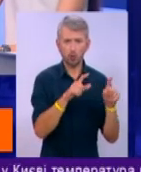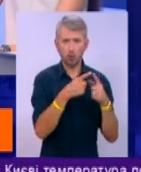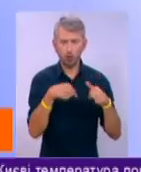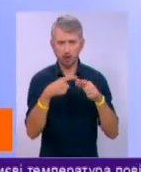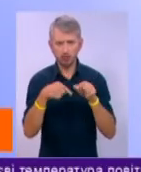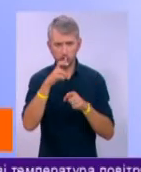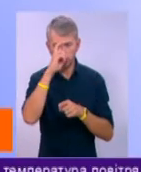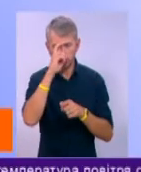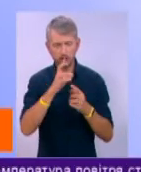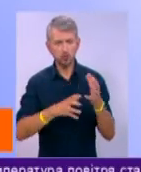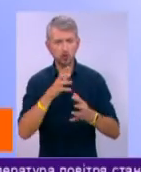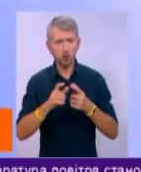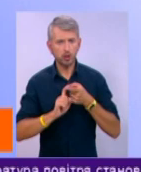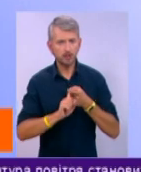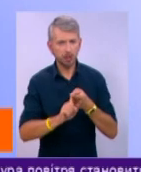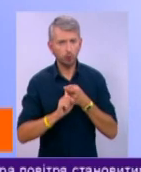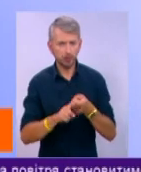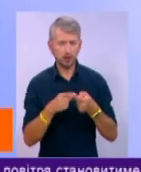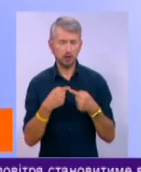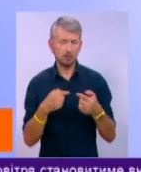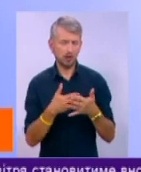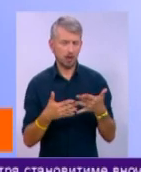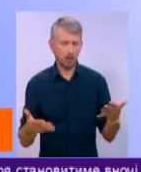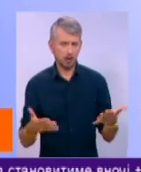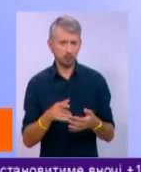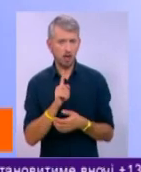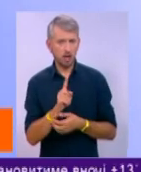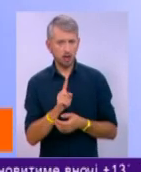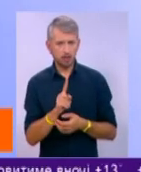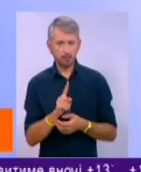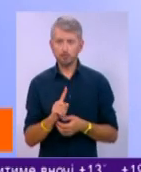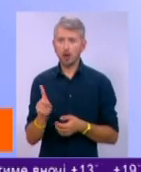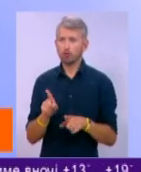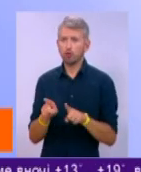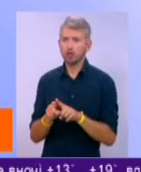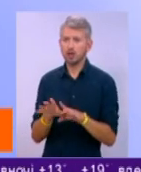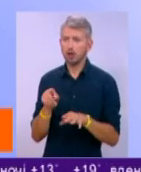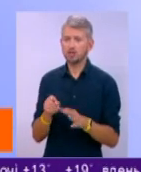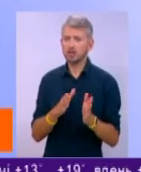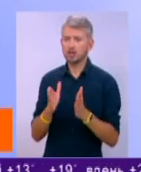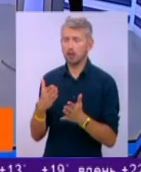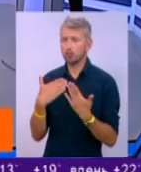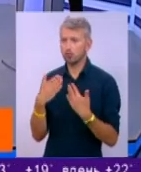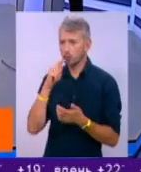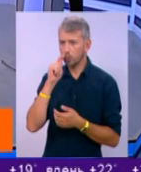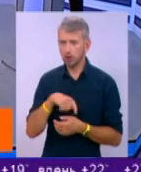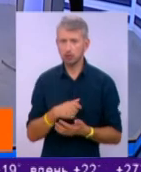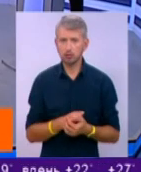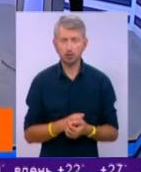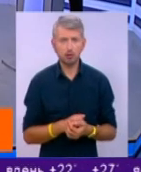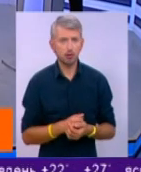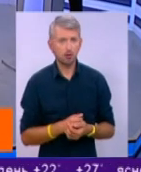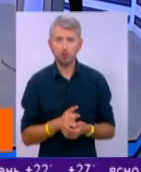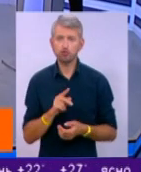державними, міжнародна взаємодія і так далі, і так далі. Але... А що не так в цій системі стосовно України? Немає... Ну,